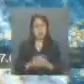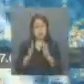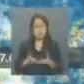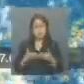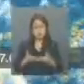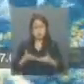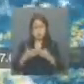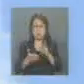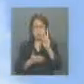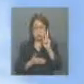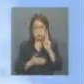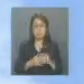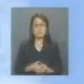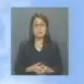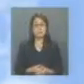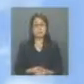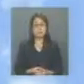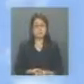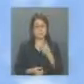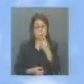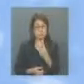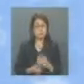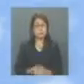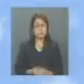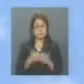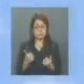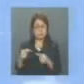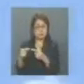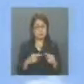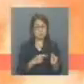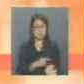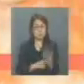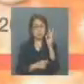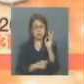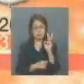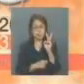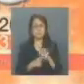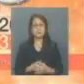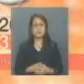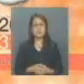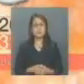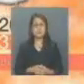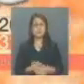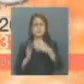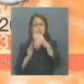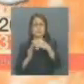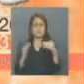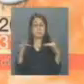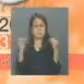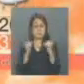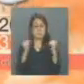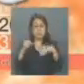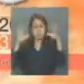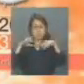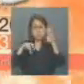ความระมัดระวังด้วยค่ะไปตรวจสอบสภาพอากาศระหว่างวันนี้ถึง 6:00 น.วันพรุ่งนี้กันค่ะ ภาคเหนืออากาศเย็นกับมีฝนเล็กน้อยเป็น